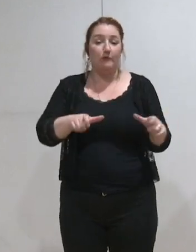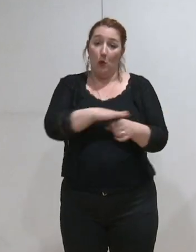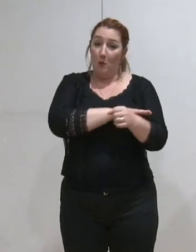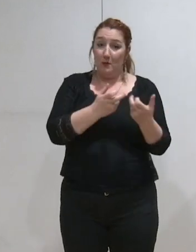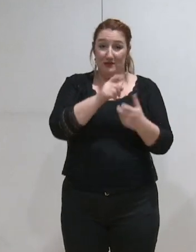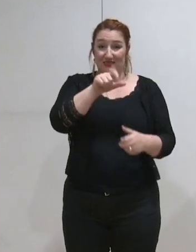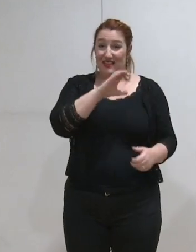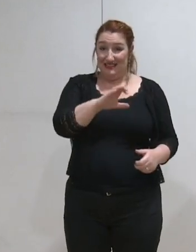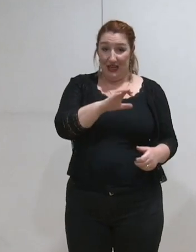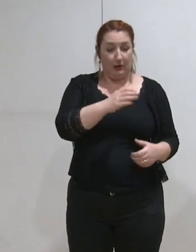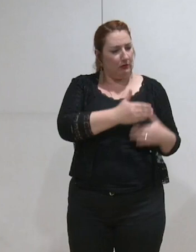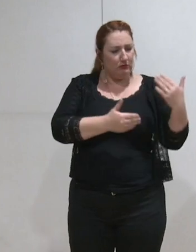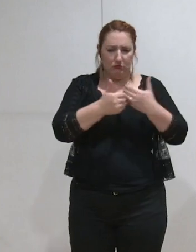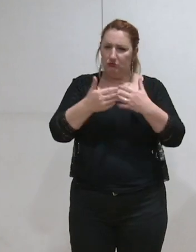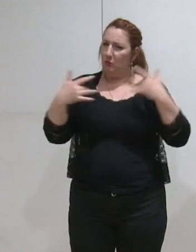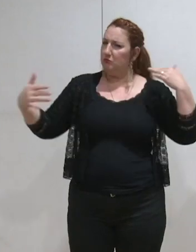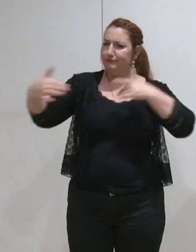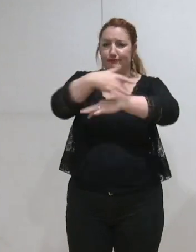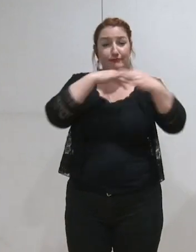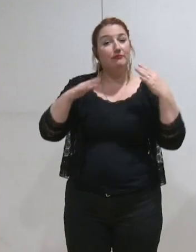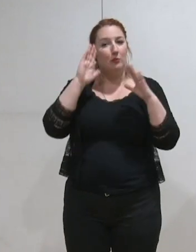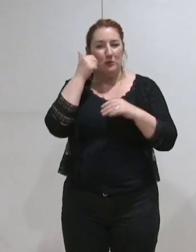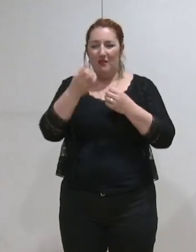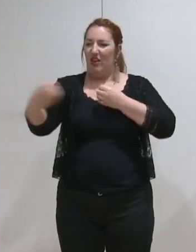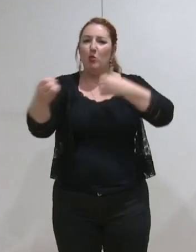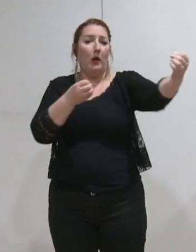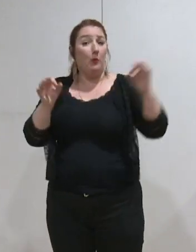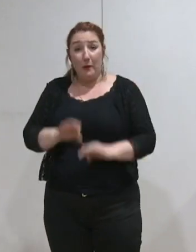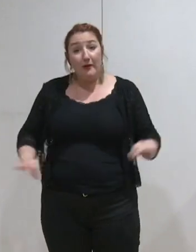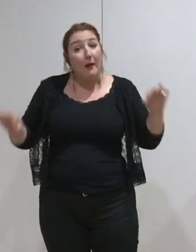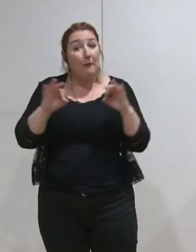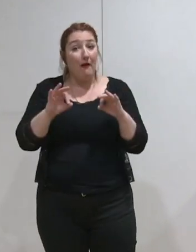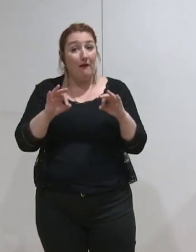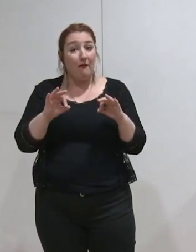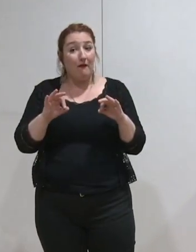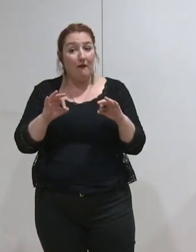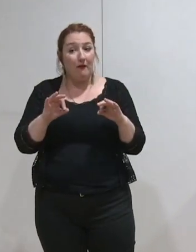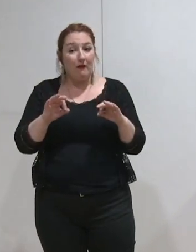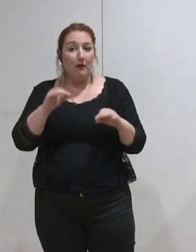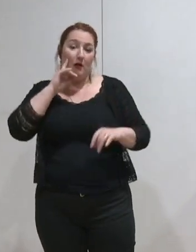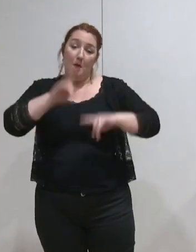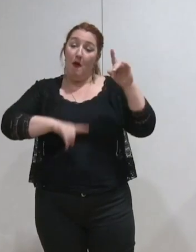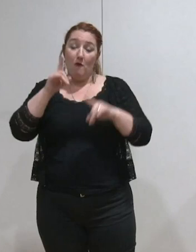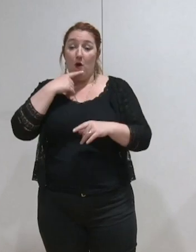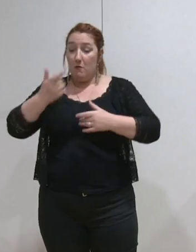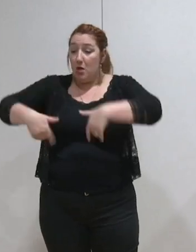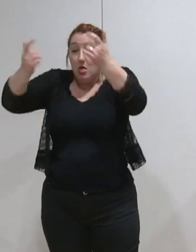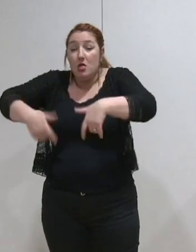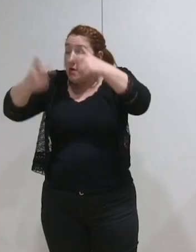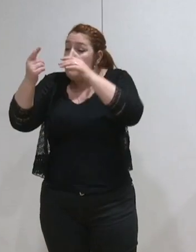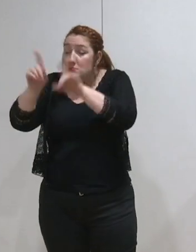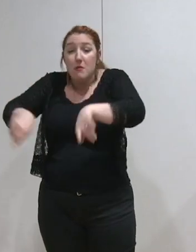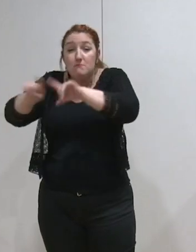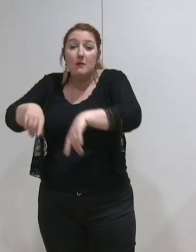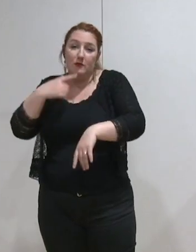quartiers dans lesquels la prévalence du logement social est telle que ça peut ensuite par la concentration de population en grande fragilité sociale poser des